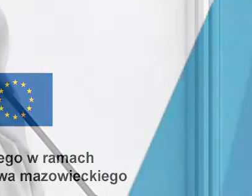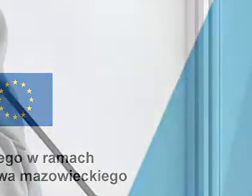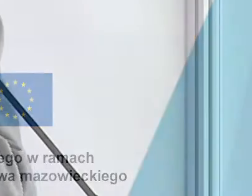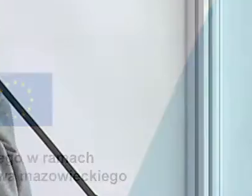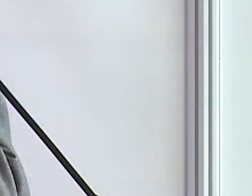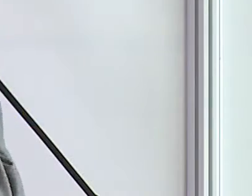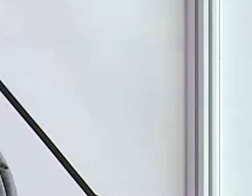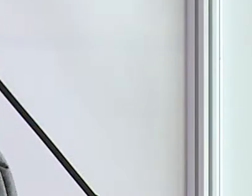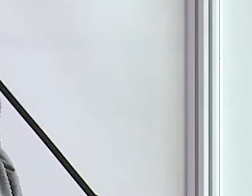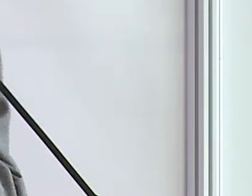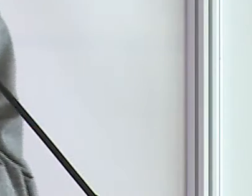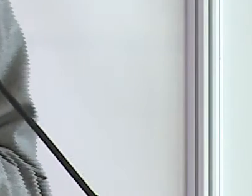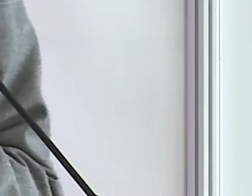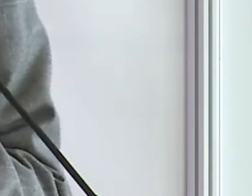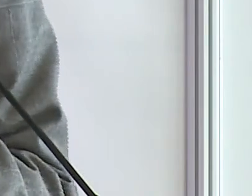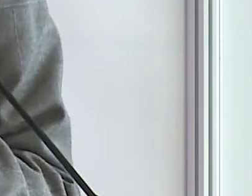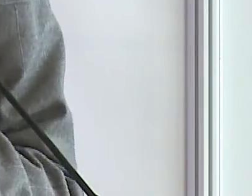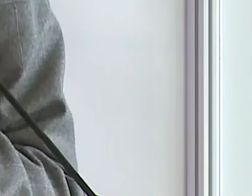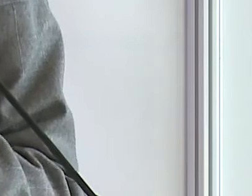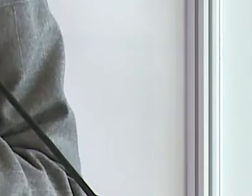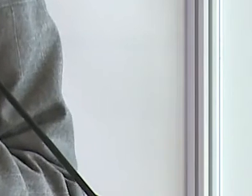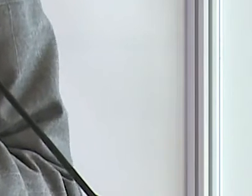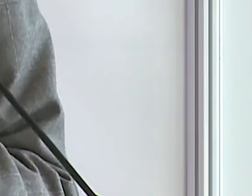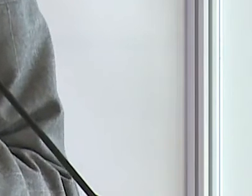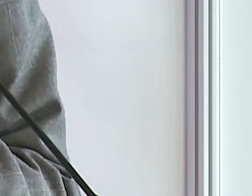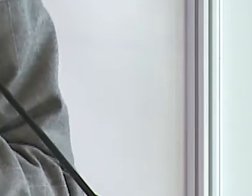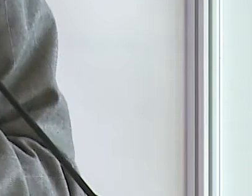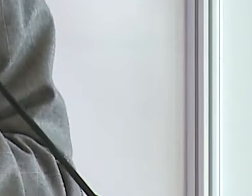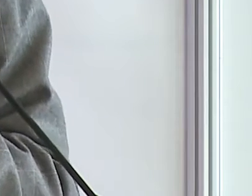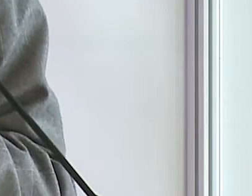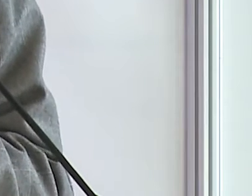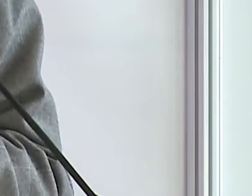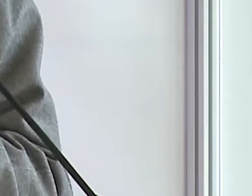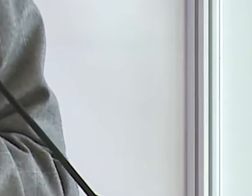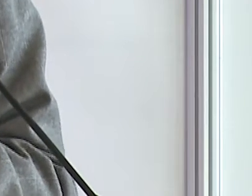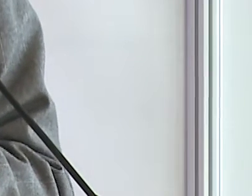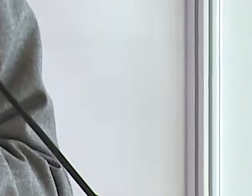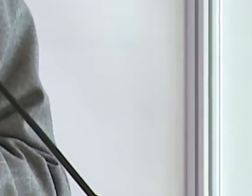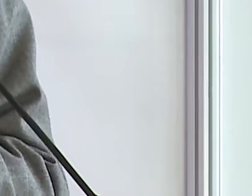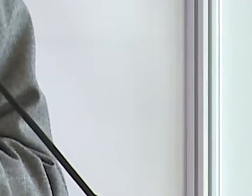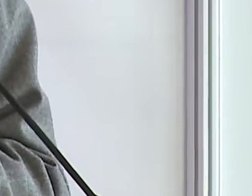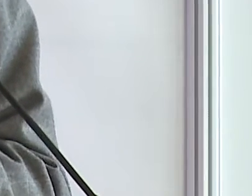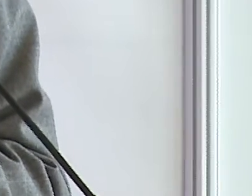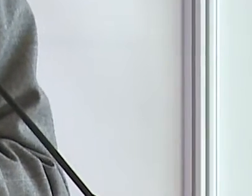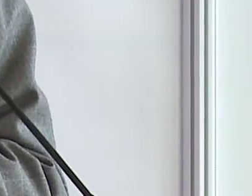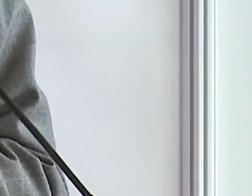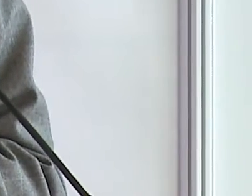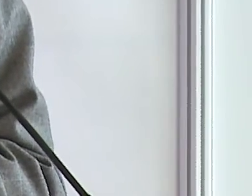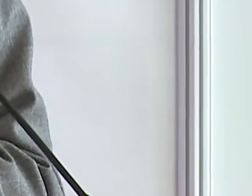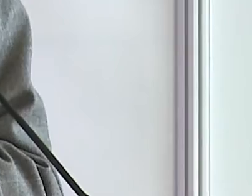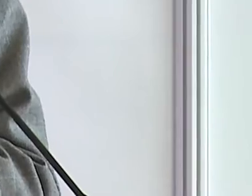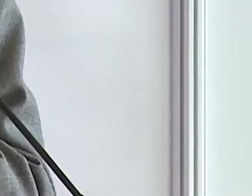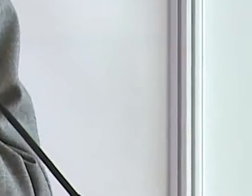Bardzo serdecznie witam Państwa. Nazywam się Jan Cieśla. Pracuję dla firmy Bureau Happold Engineering. Jednym z